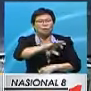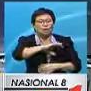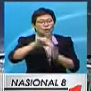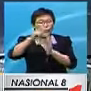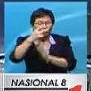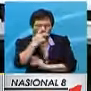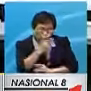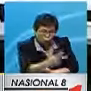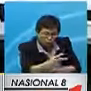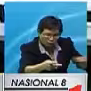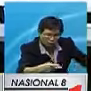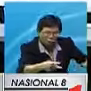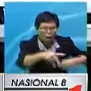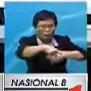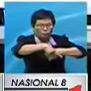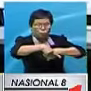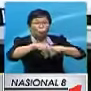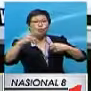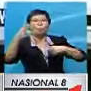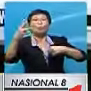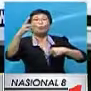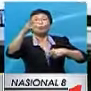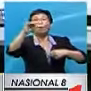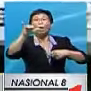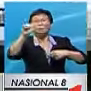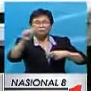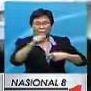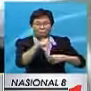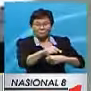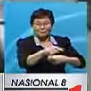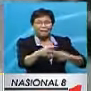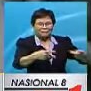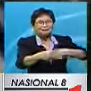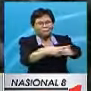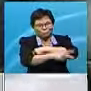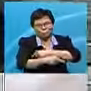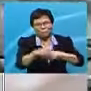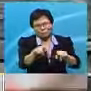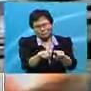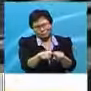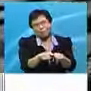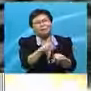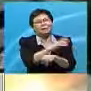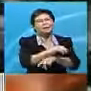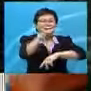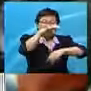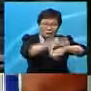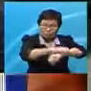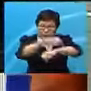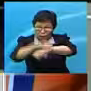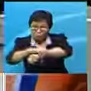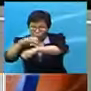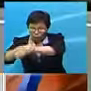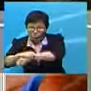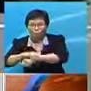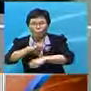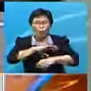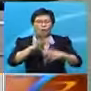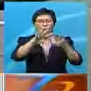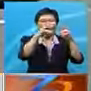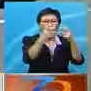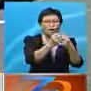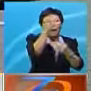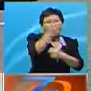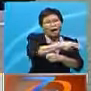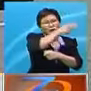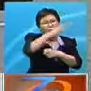lagi kenderaan jenis Proton Waja juga dipercayai kenderaan curi. Susulan tangkapan itu, polis menyerbu sebuah bengkel haram